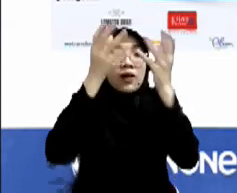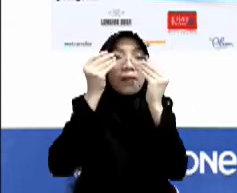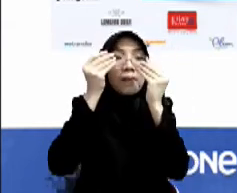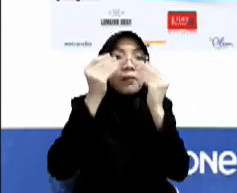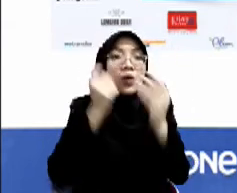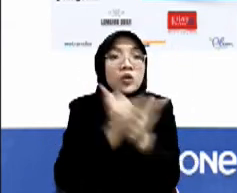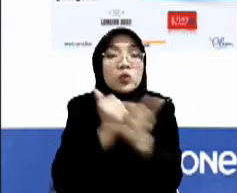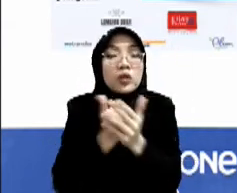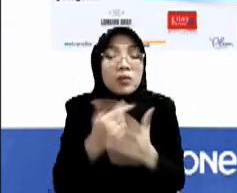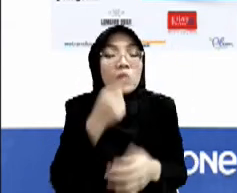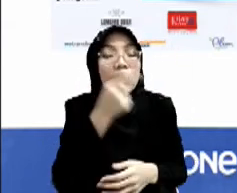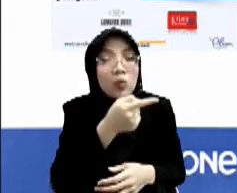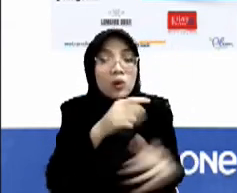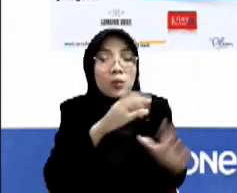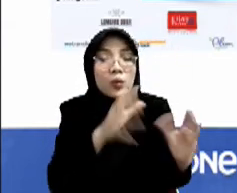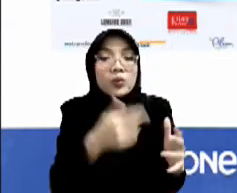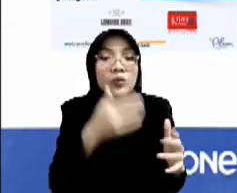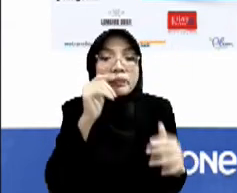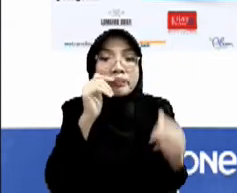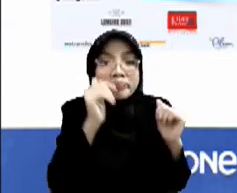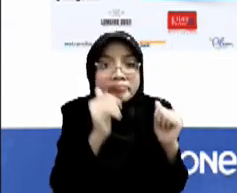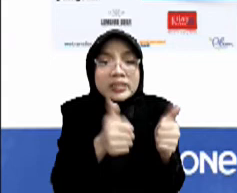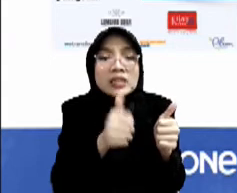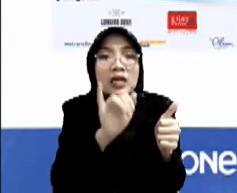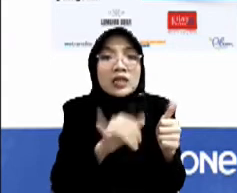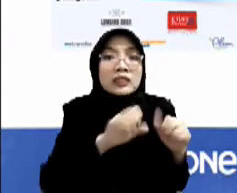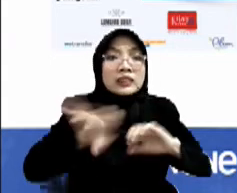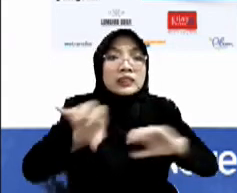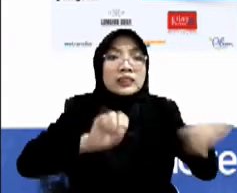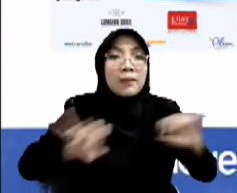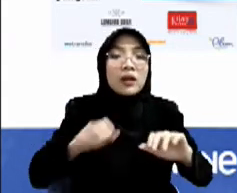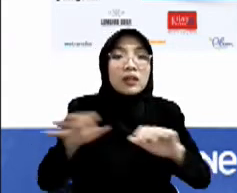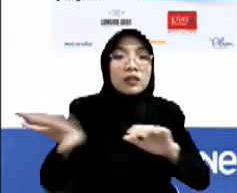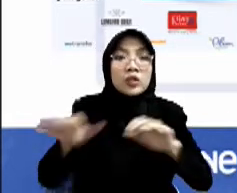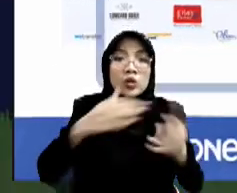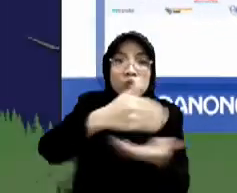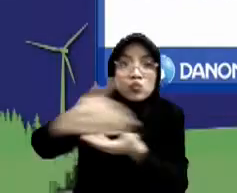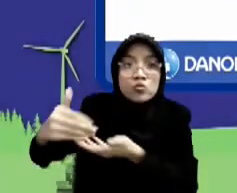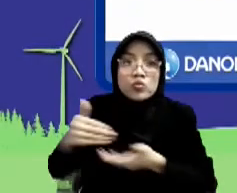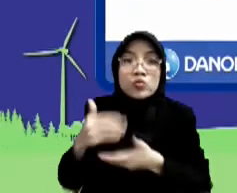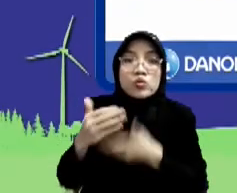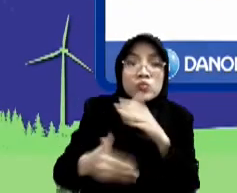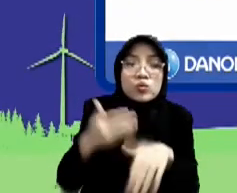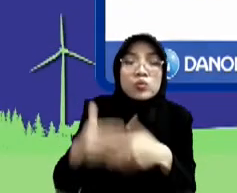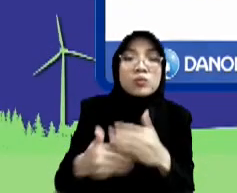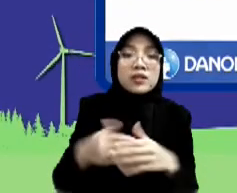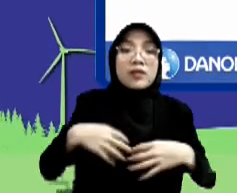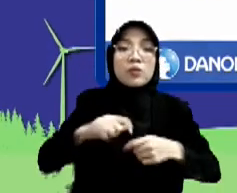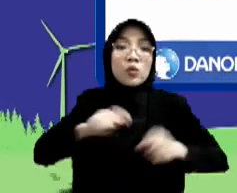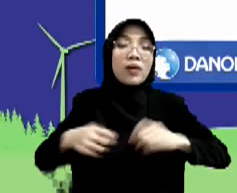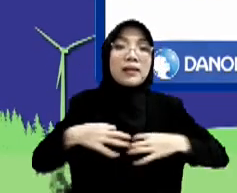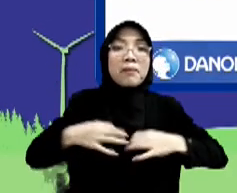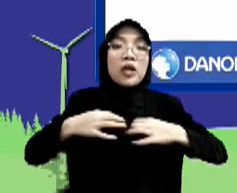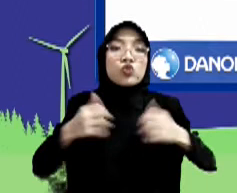eh apa namanya bisa ya gitu ya sampah plastik ketika dikolek dikumpulin diecycling dia bisa ya jadi baju gitu kan